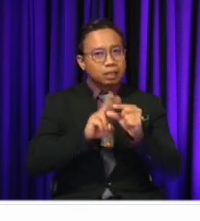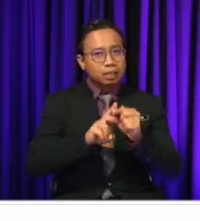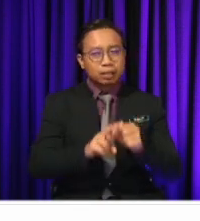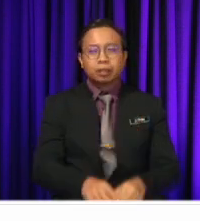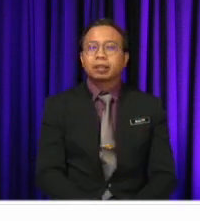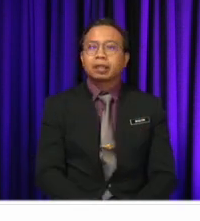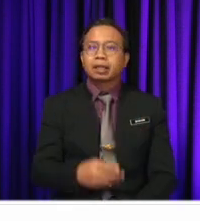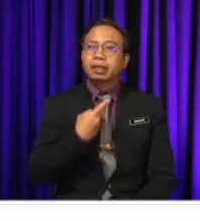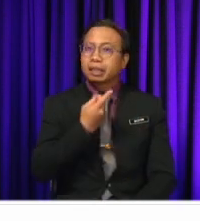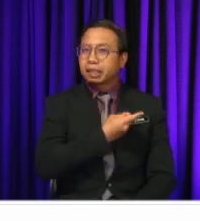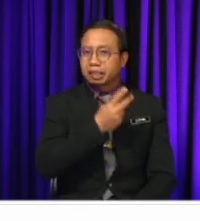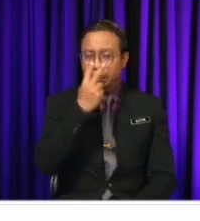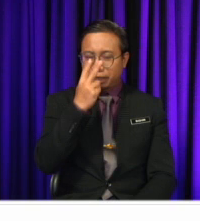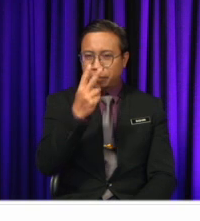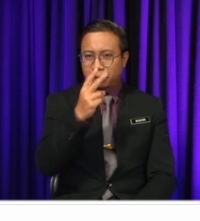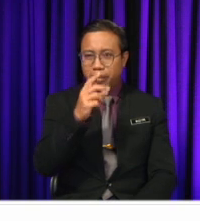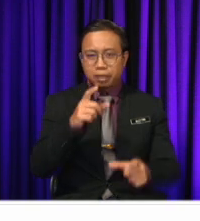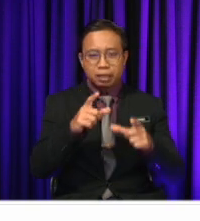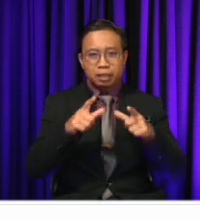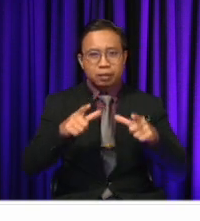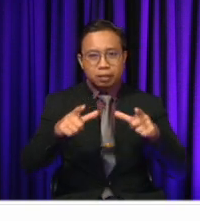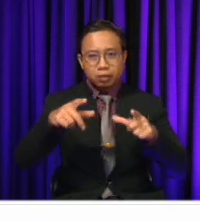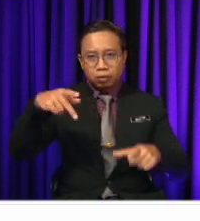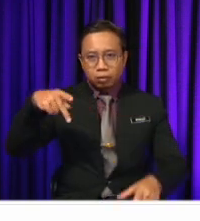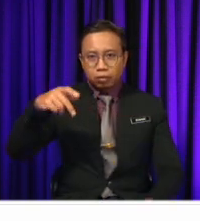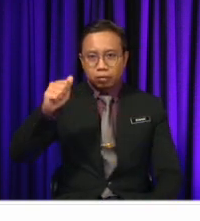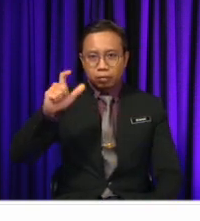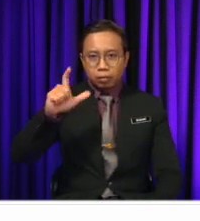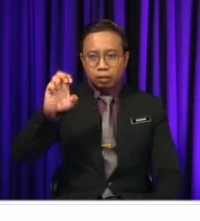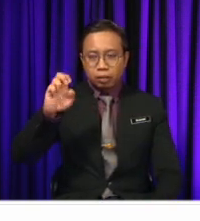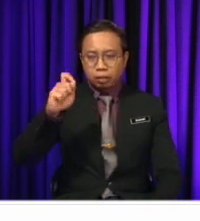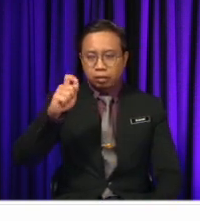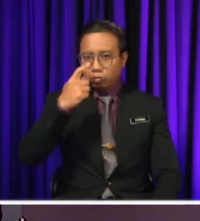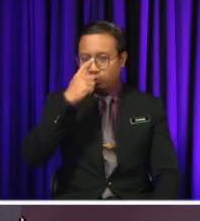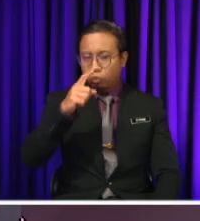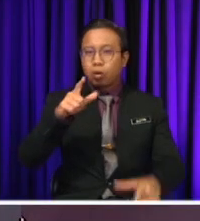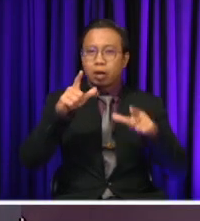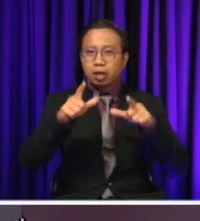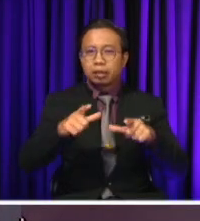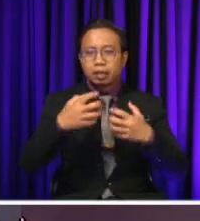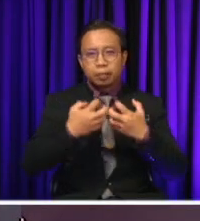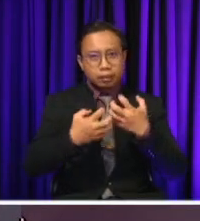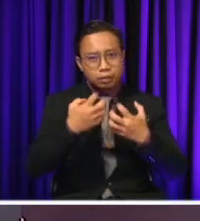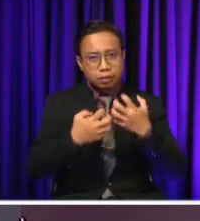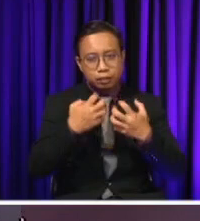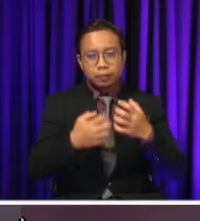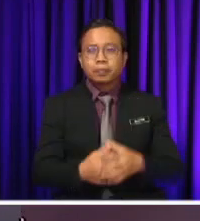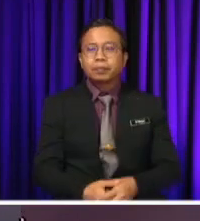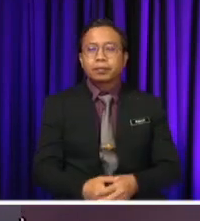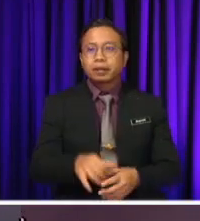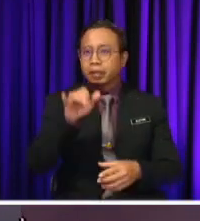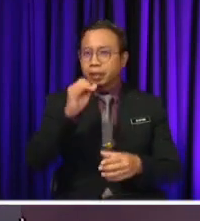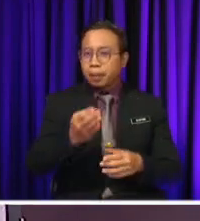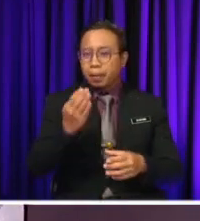kan kita nampak kayu-kayu pelo nih selalu digunakan untuk meletakkan mesin-mesin ataupun yang